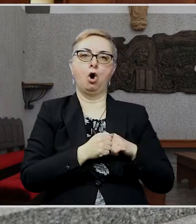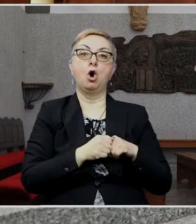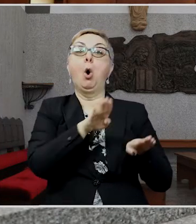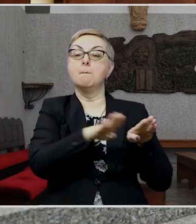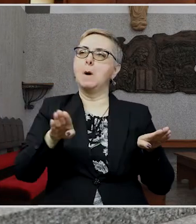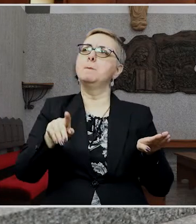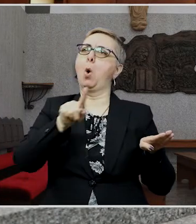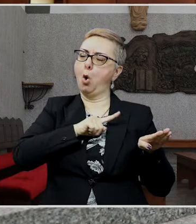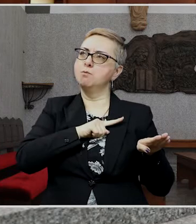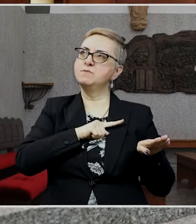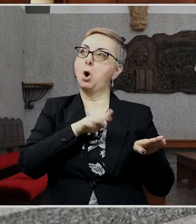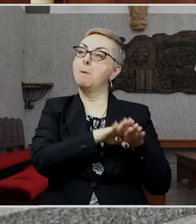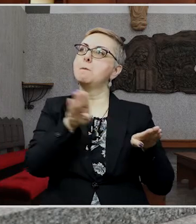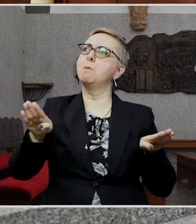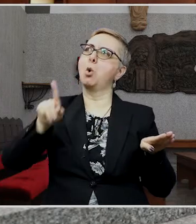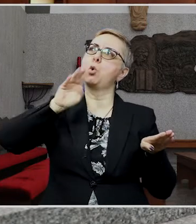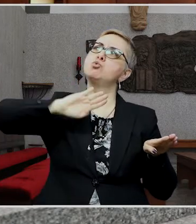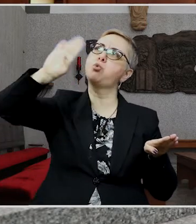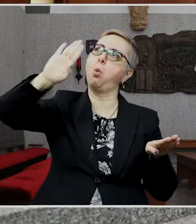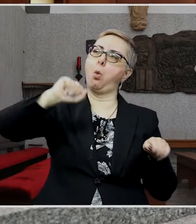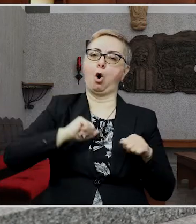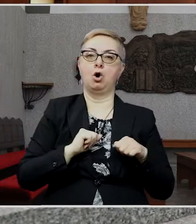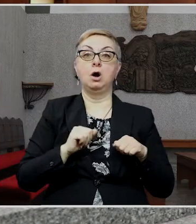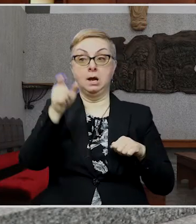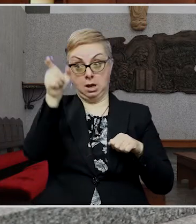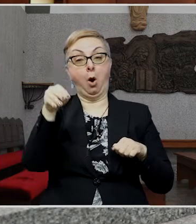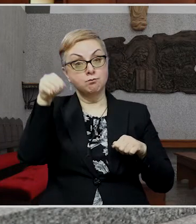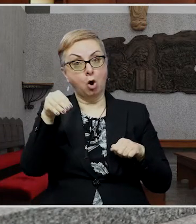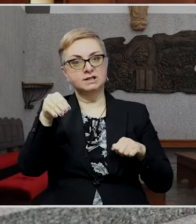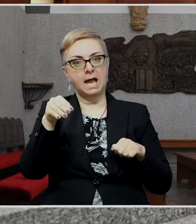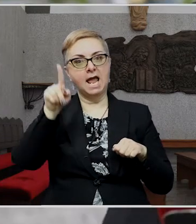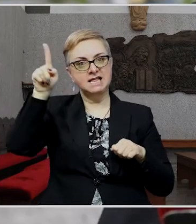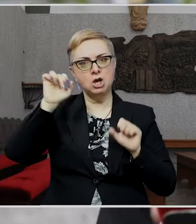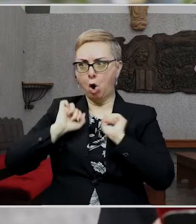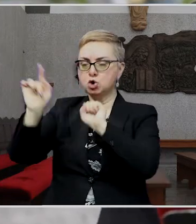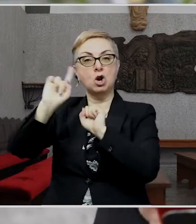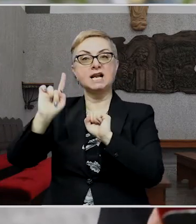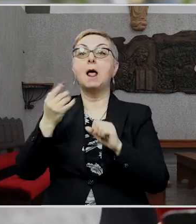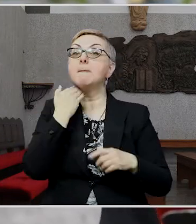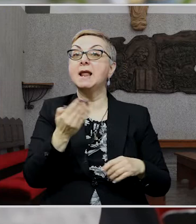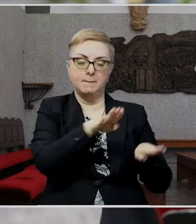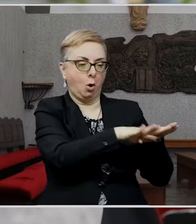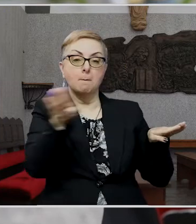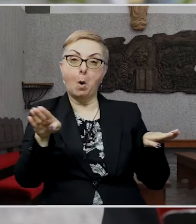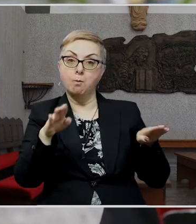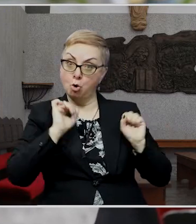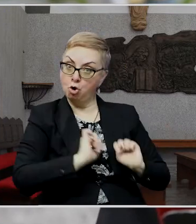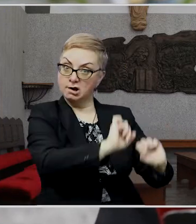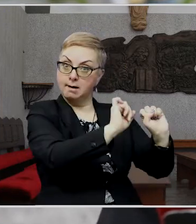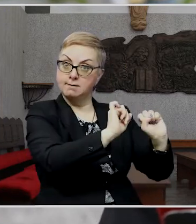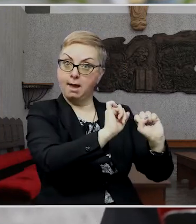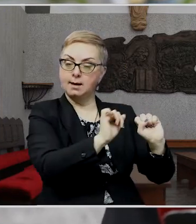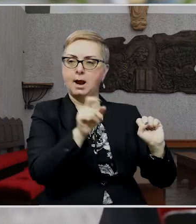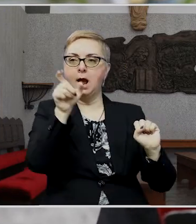mio popolo è il tuo popolo mosè non rinnega dio ma non rinnega neanche il popolo e